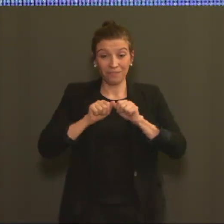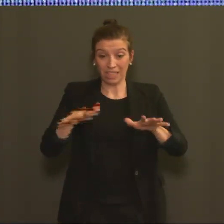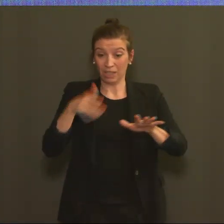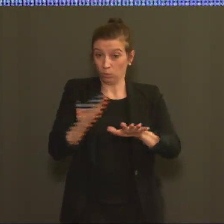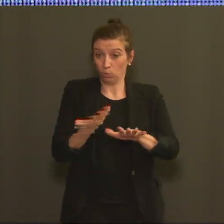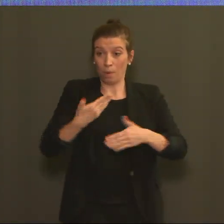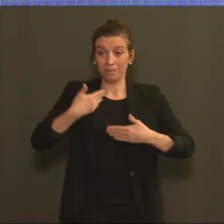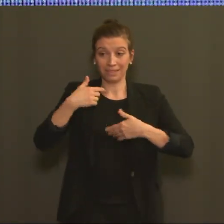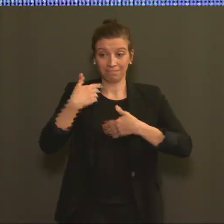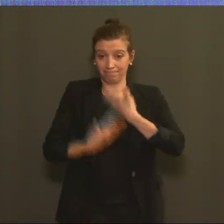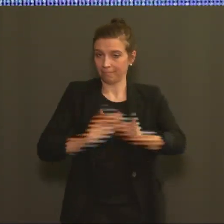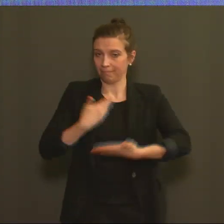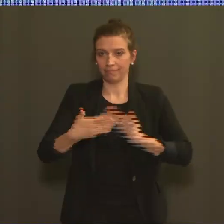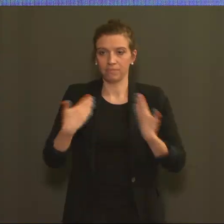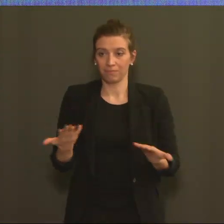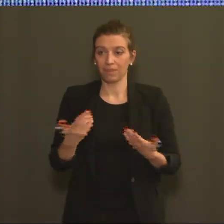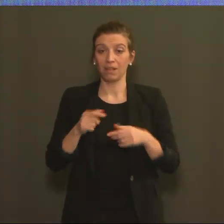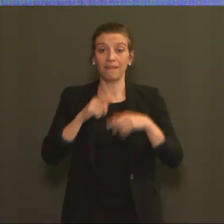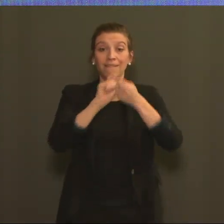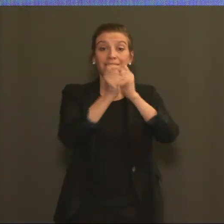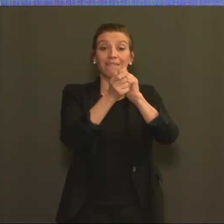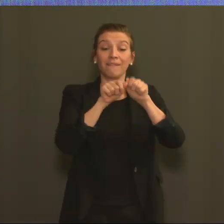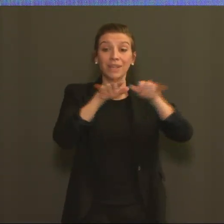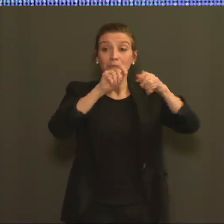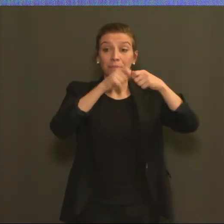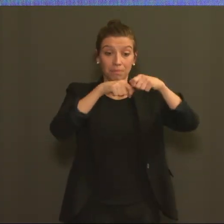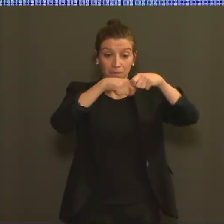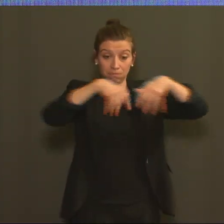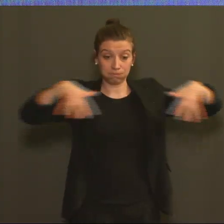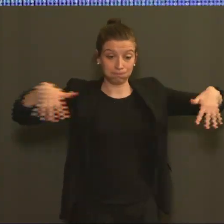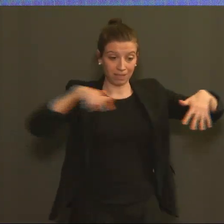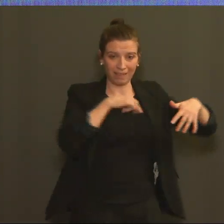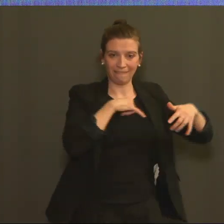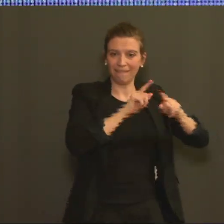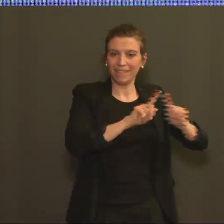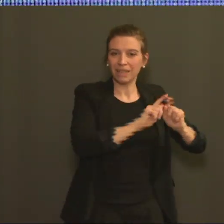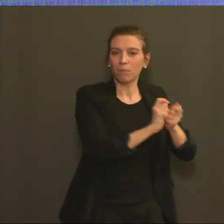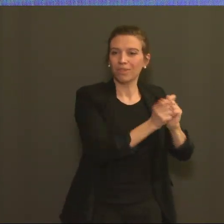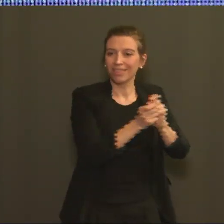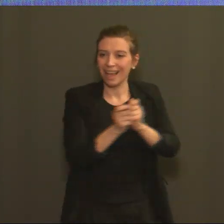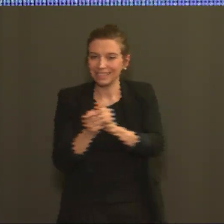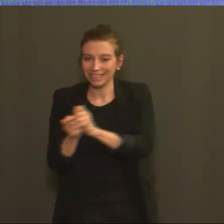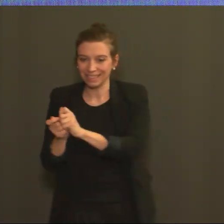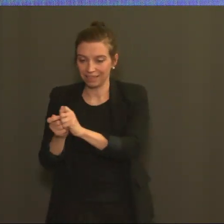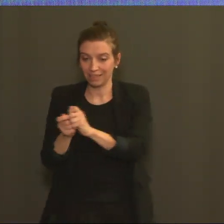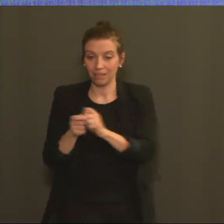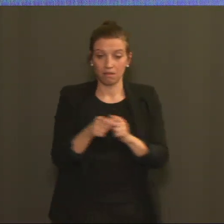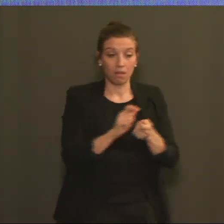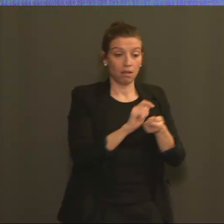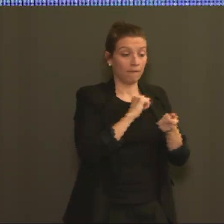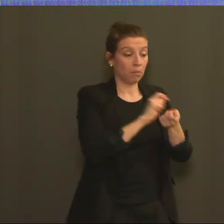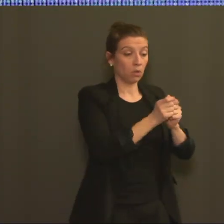van het meest pieten virus een typisch proces van darwiniaanse evolutie